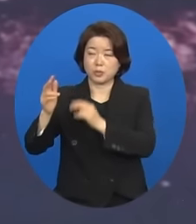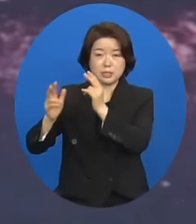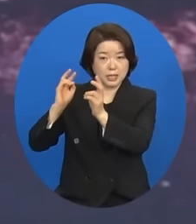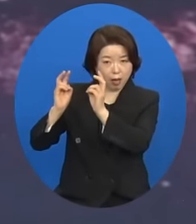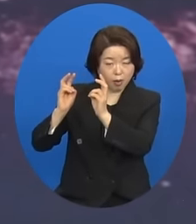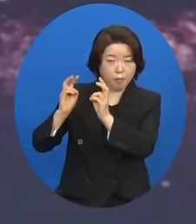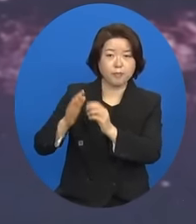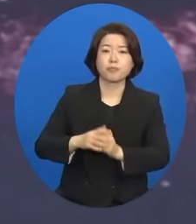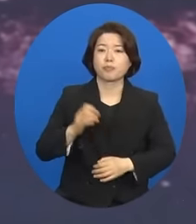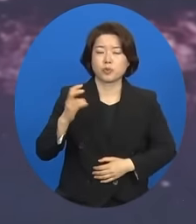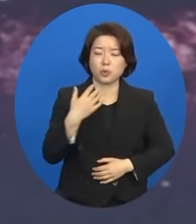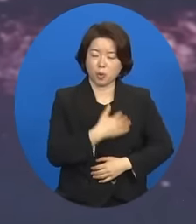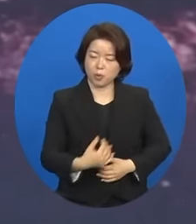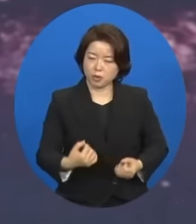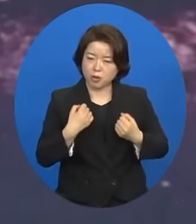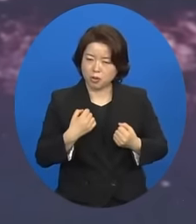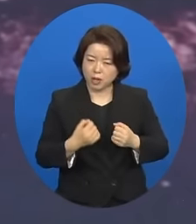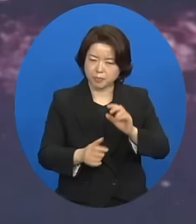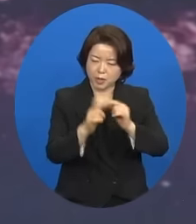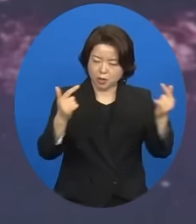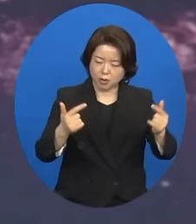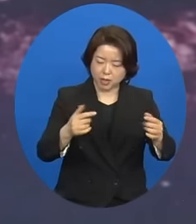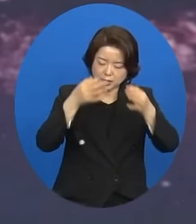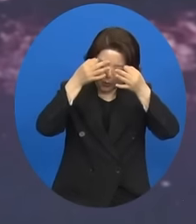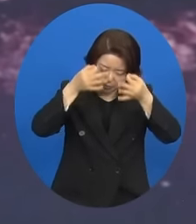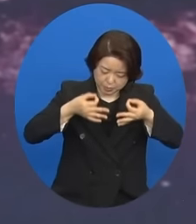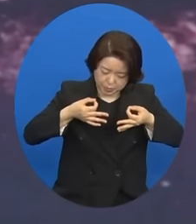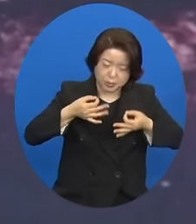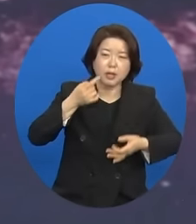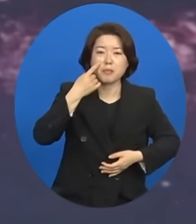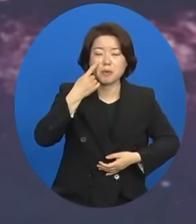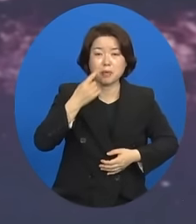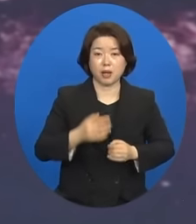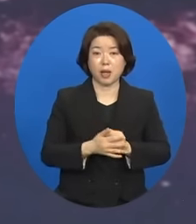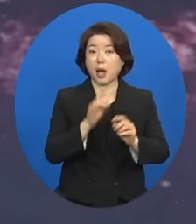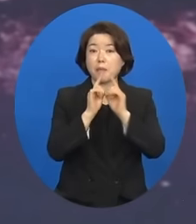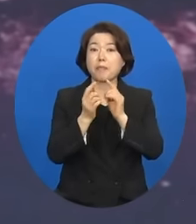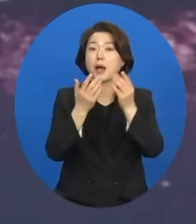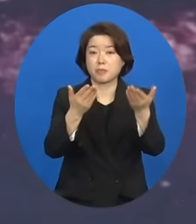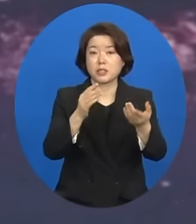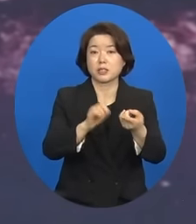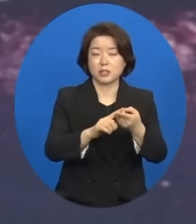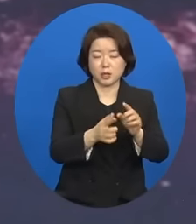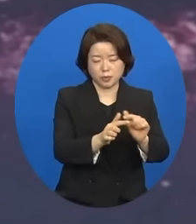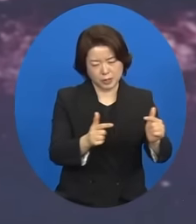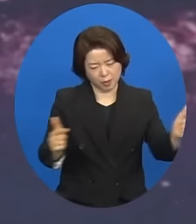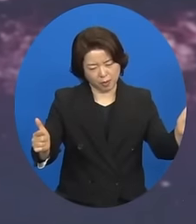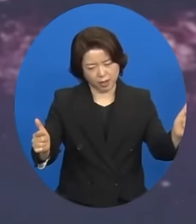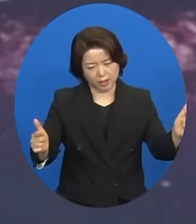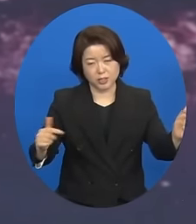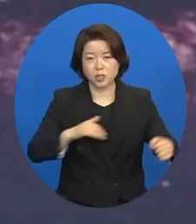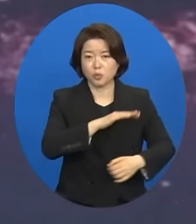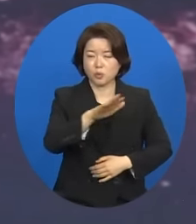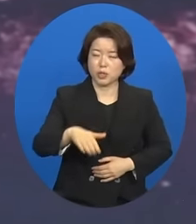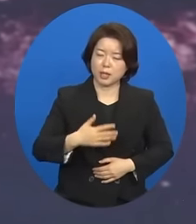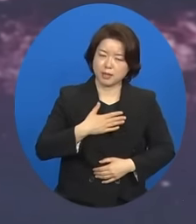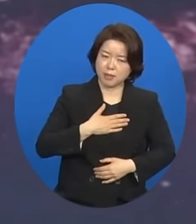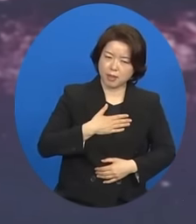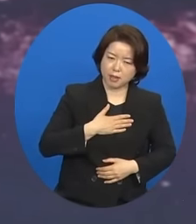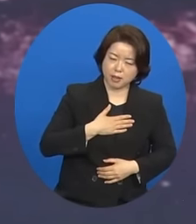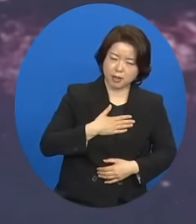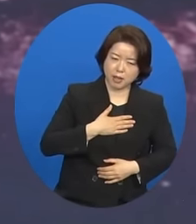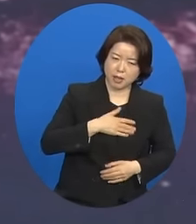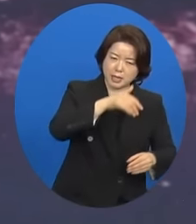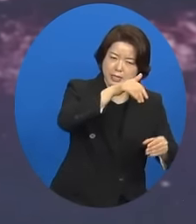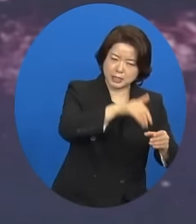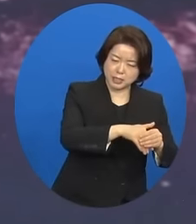사업이나 건강이나 여러 가지를 한번 보시기 바라요 말씀드린 대로 그 모든 것이 우리가 뿌린 모든 뿌린 것의